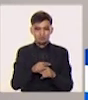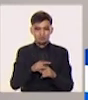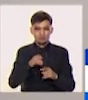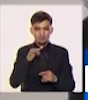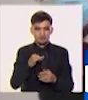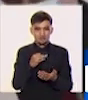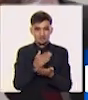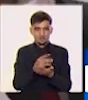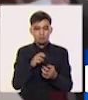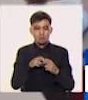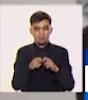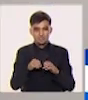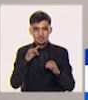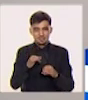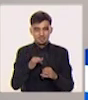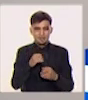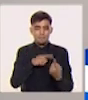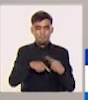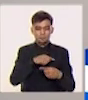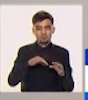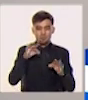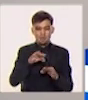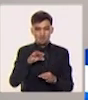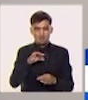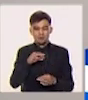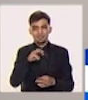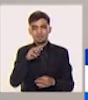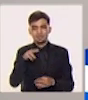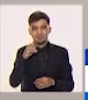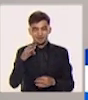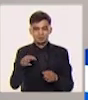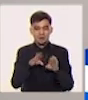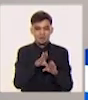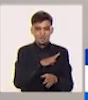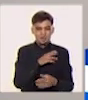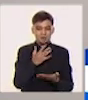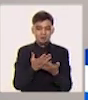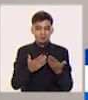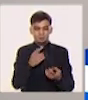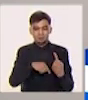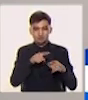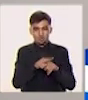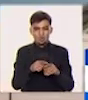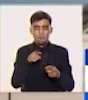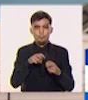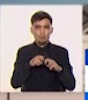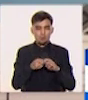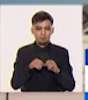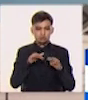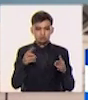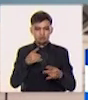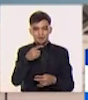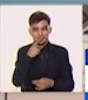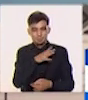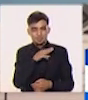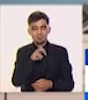агенттігі. Міне осы ақпарат агенттігі бүгінгі күнде жабылып қалып азап алдында тұр. Оның бір мәселесі өзіңіз жаңа атап өткен